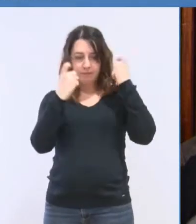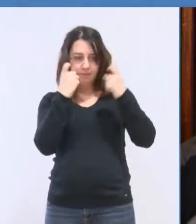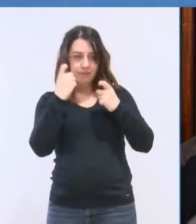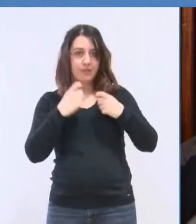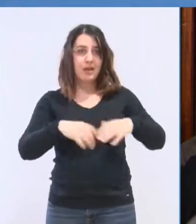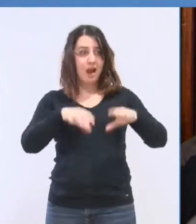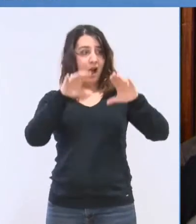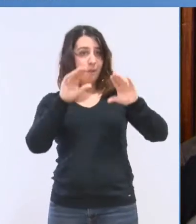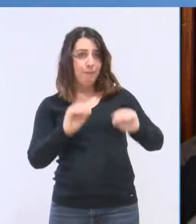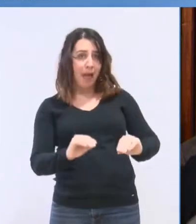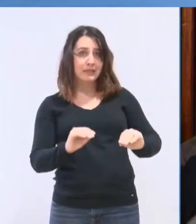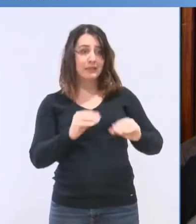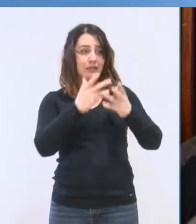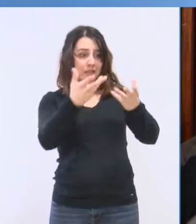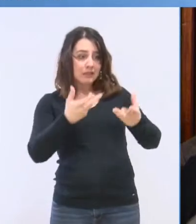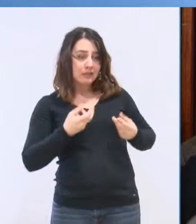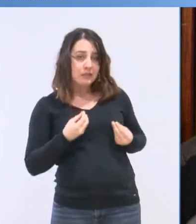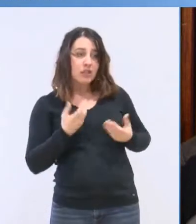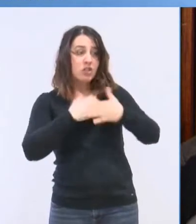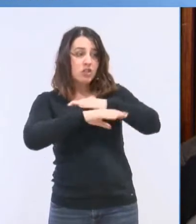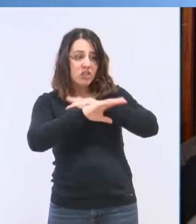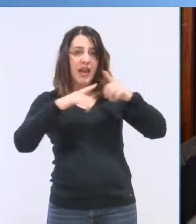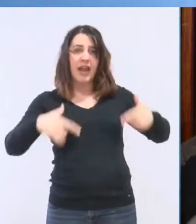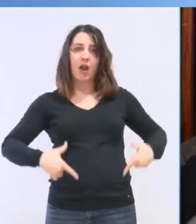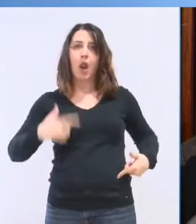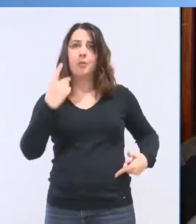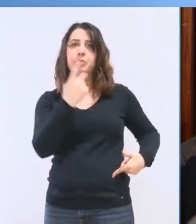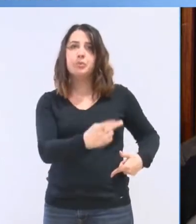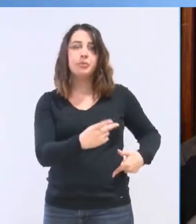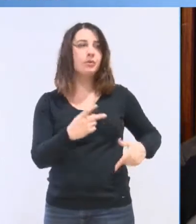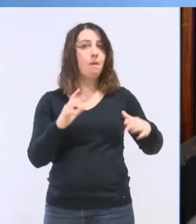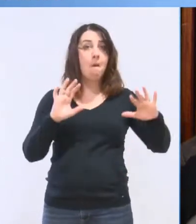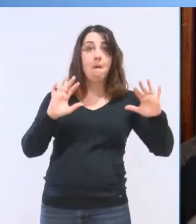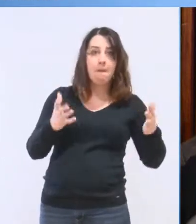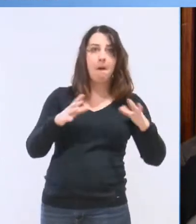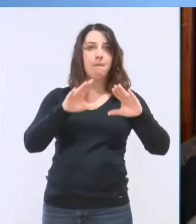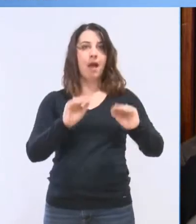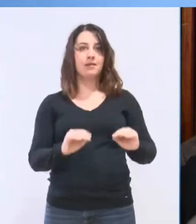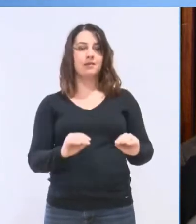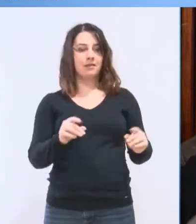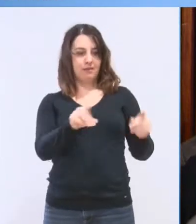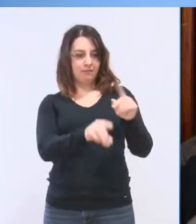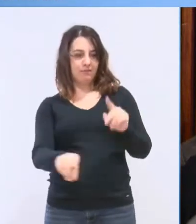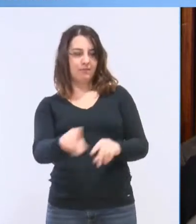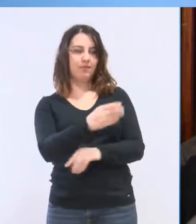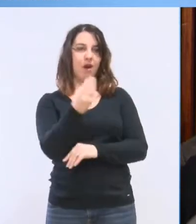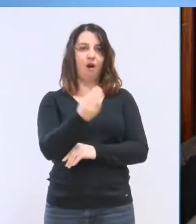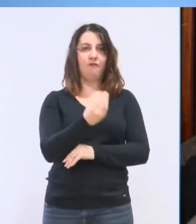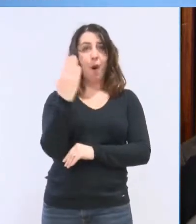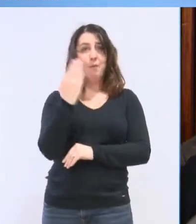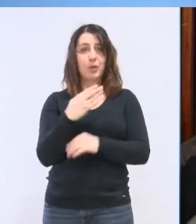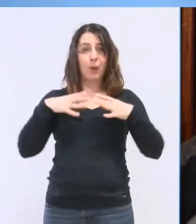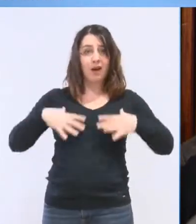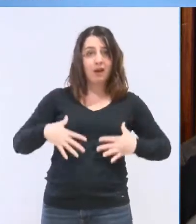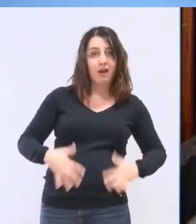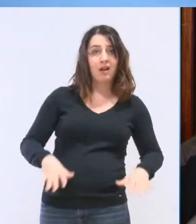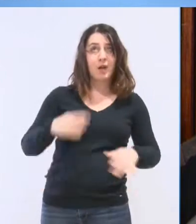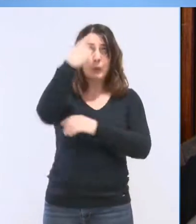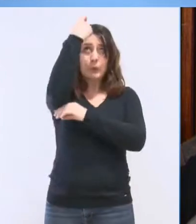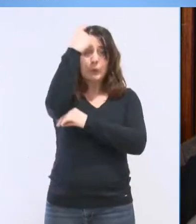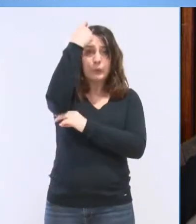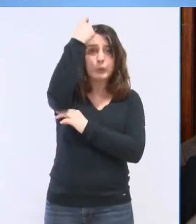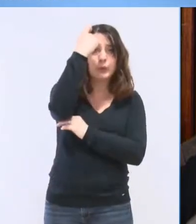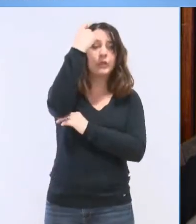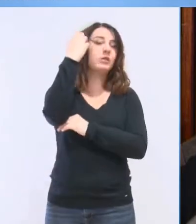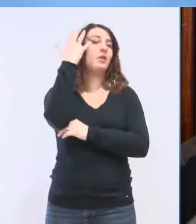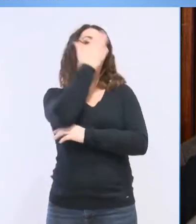dans les écoles de ces enfants. En fait, en réalité, ils ont besoin de s'habiller, de se doucher,